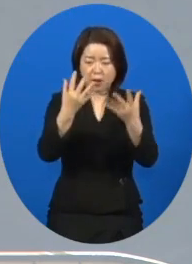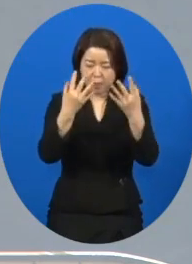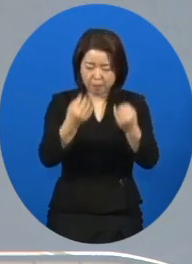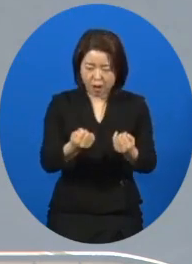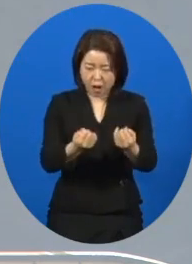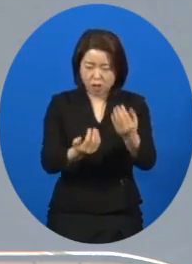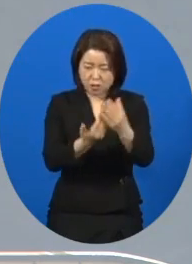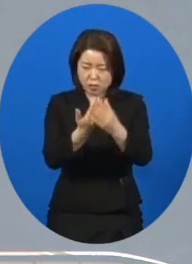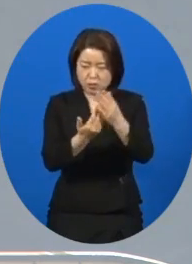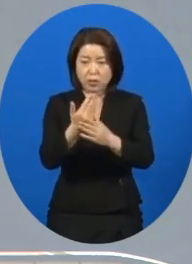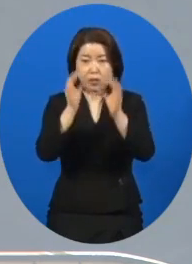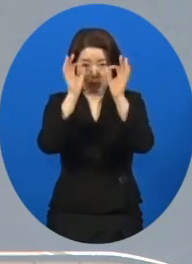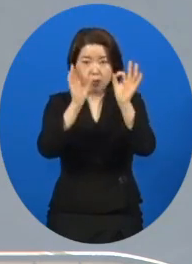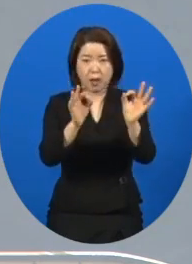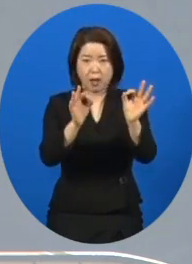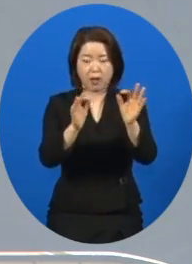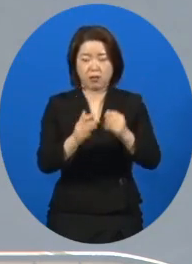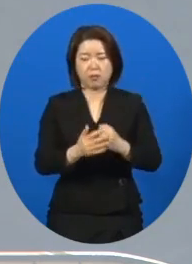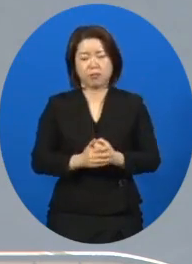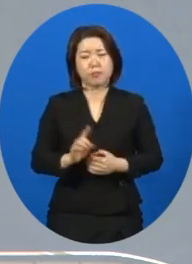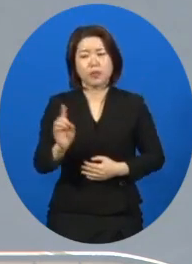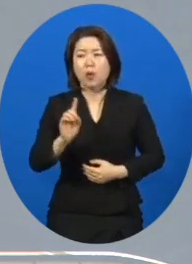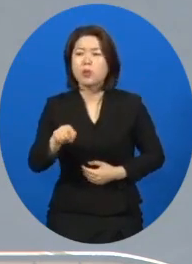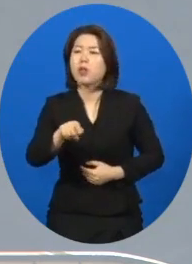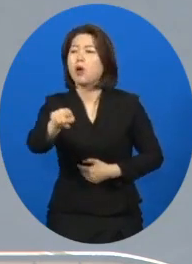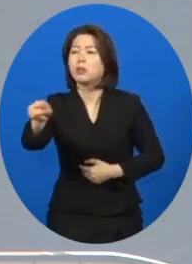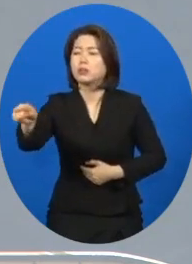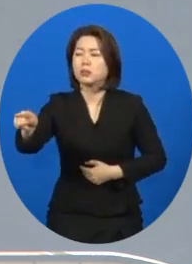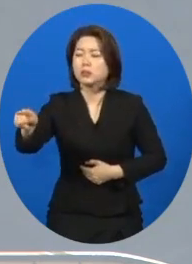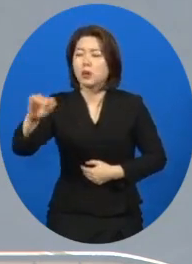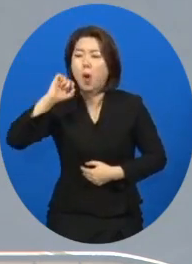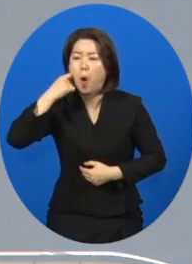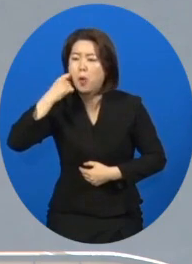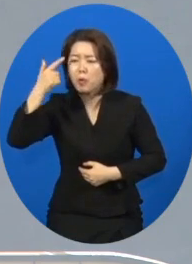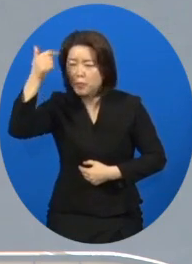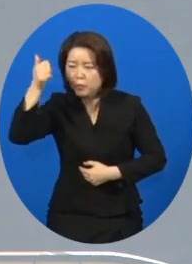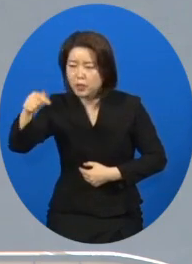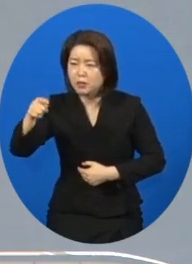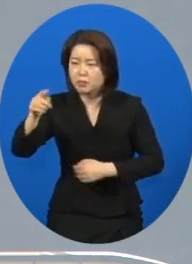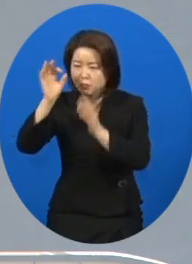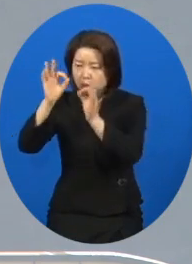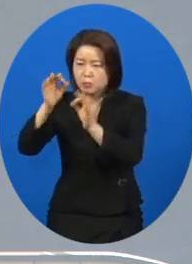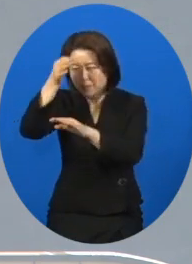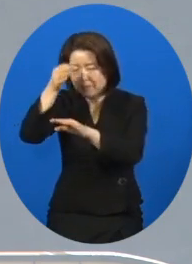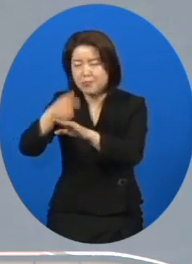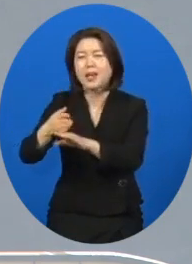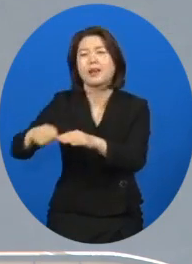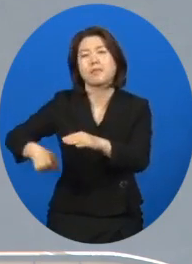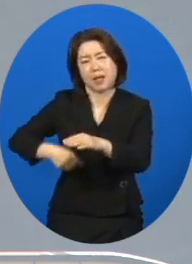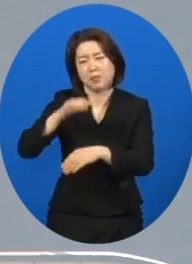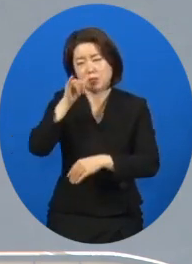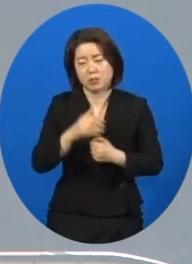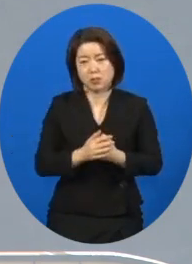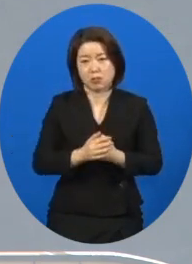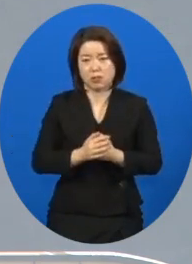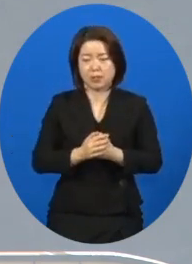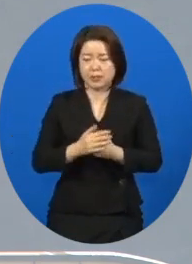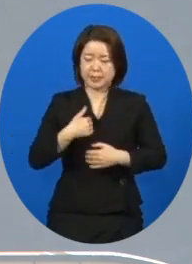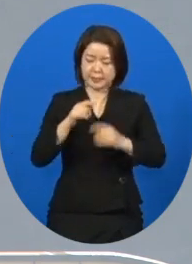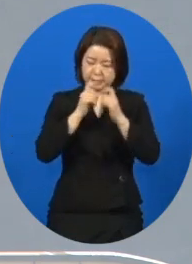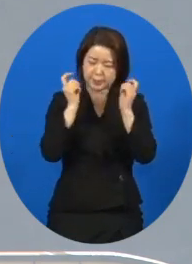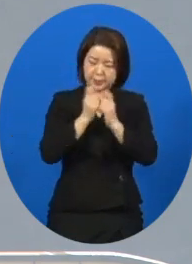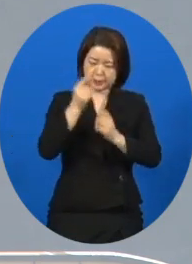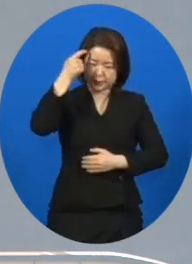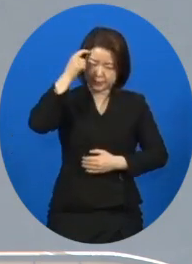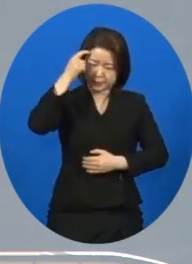많아요. 어떤 때는 그 목사님들에게 너무 미안합니다. 저는 개인적으로 왜 이런 일이 생기나